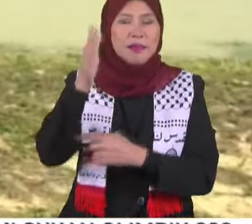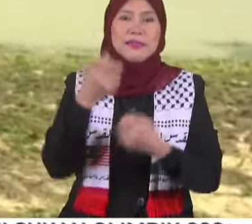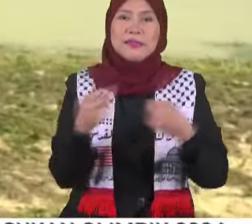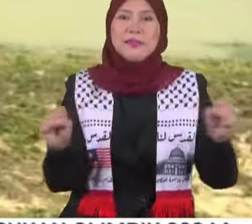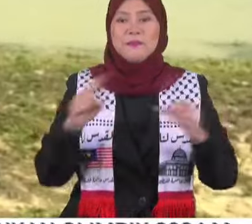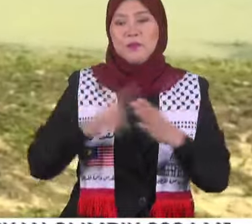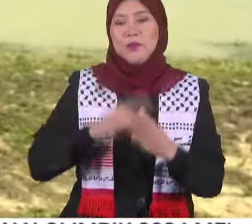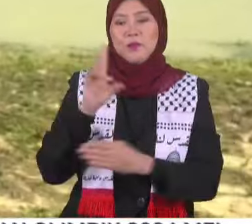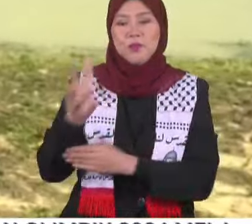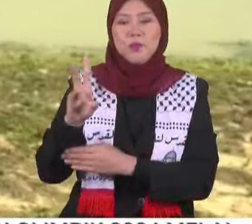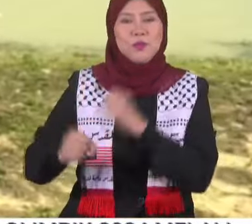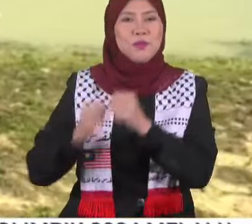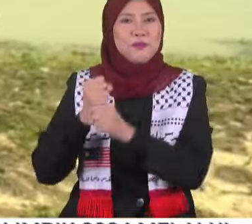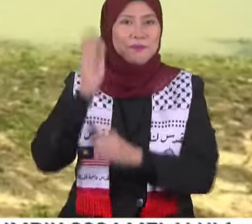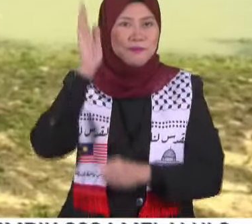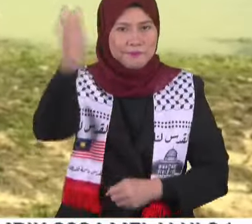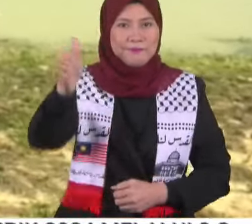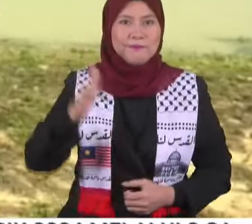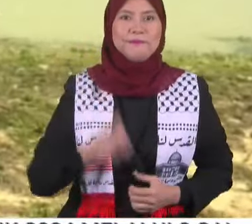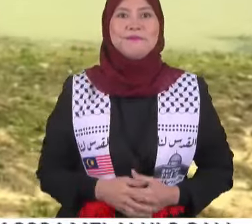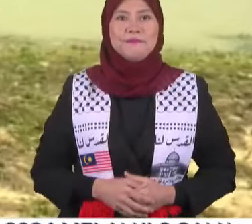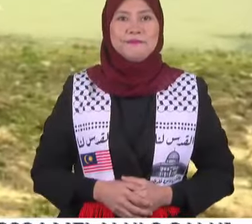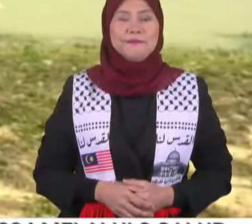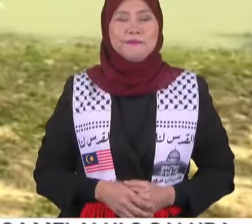Julai tahun depan.